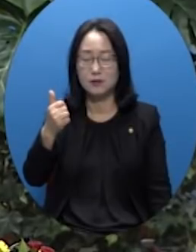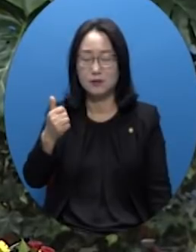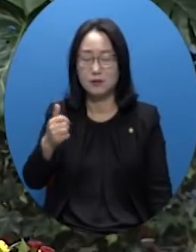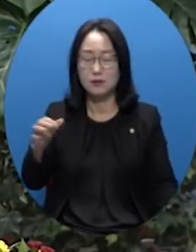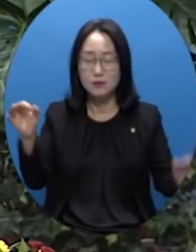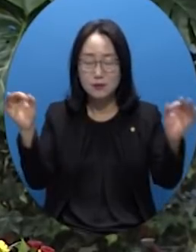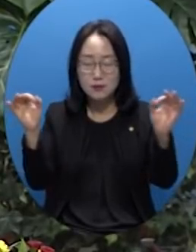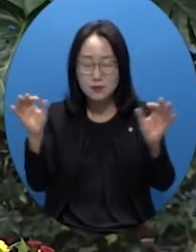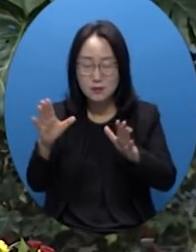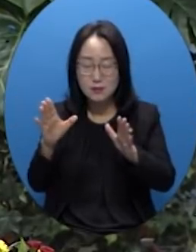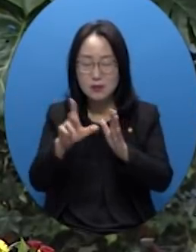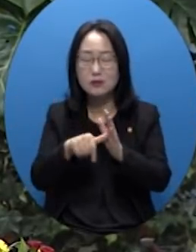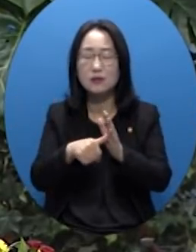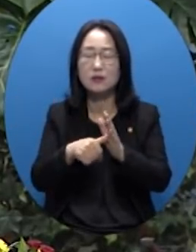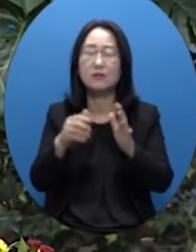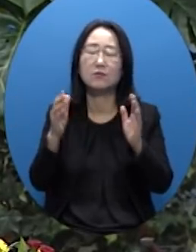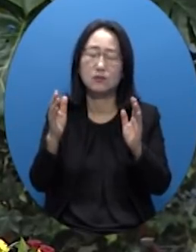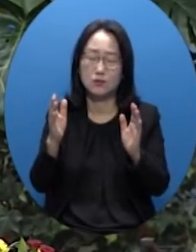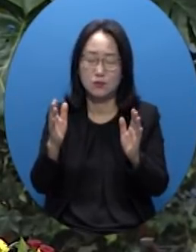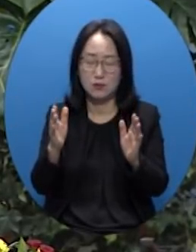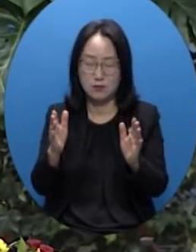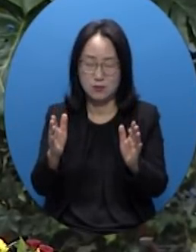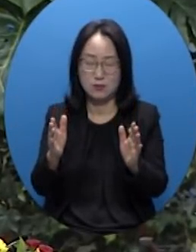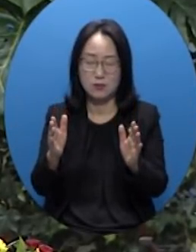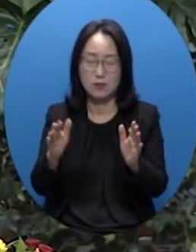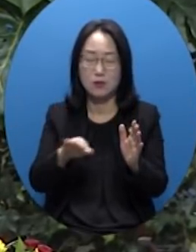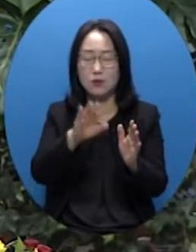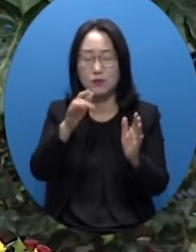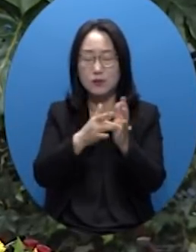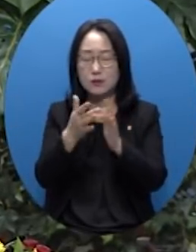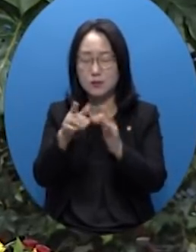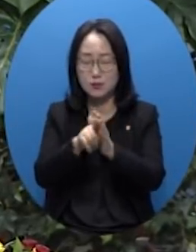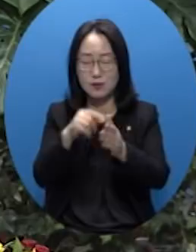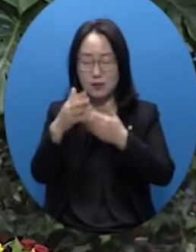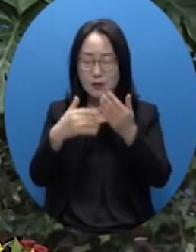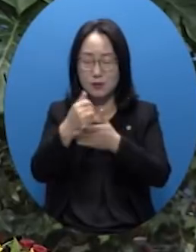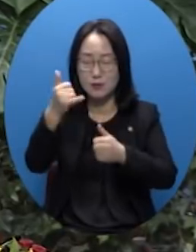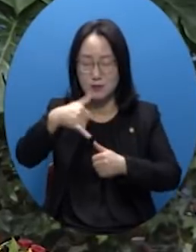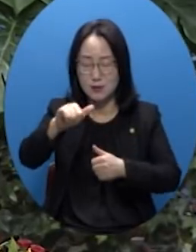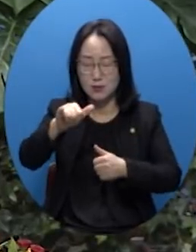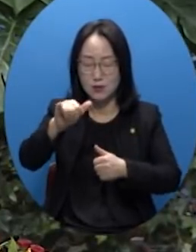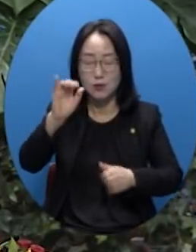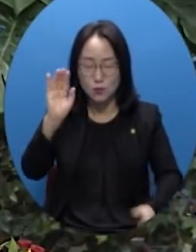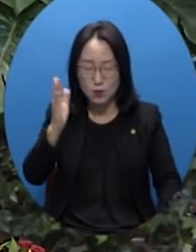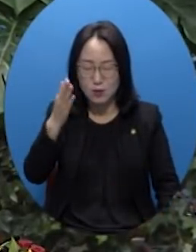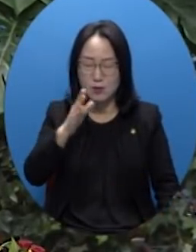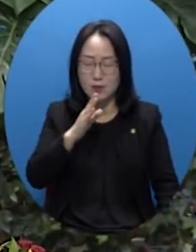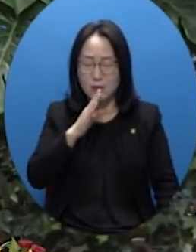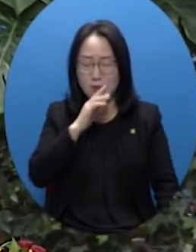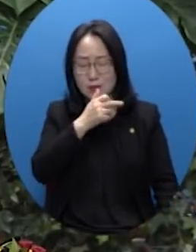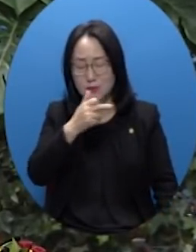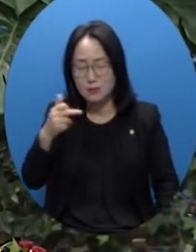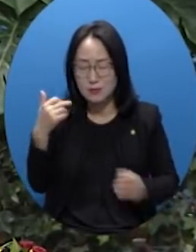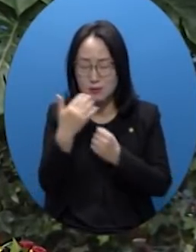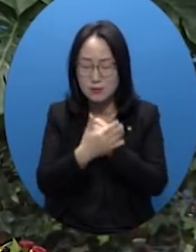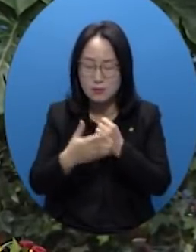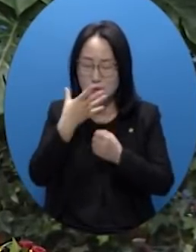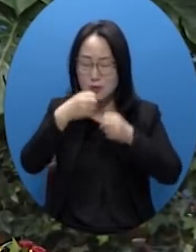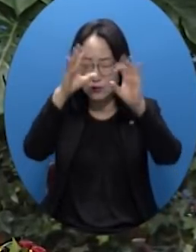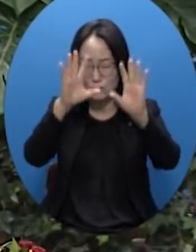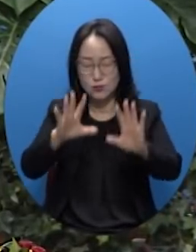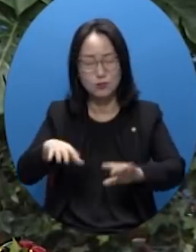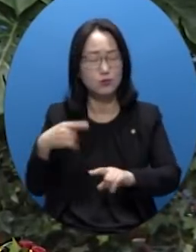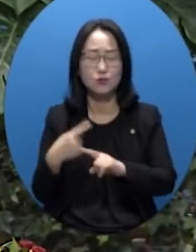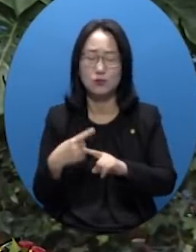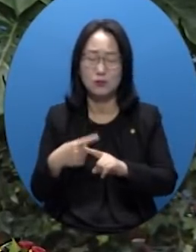잠깐 지나가는 인생길에 우리가 예수 믿고 하나님의 자녀가 된 것이 얼마나 큰 에어 축복인지 우리가 말로 다